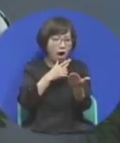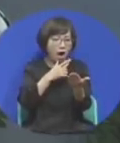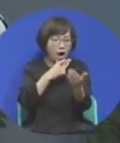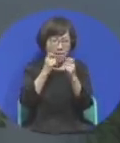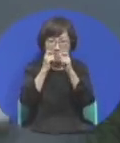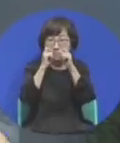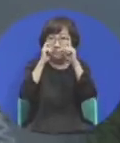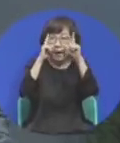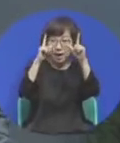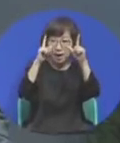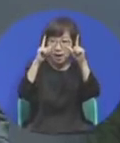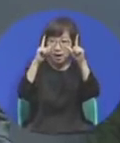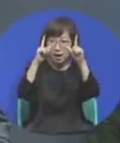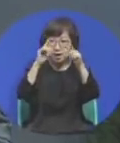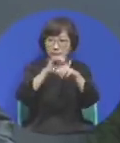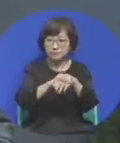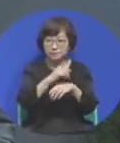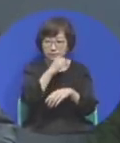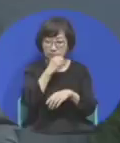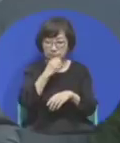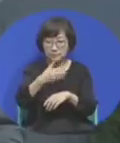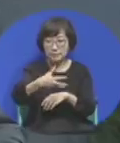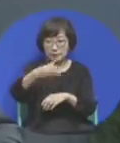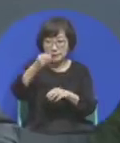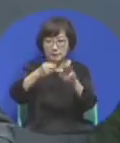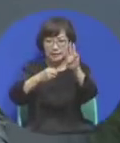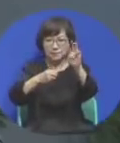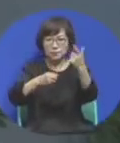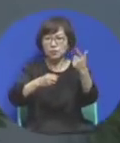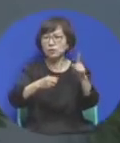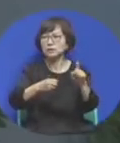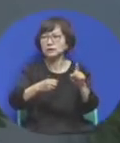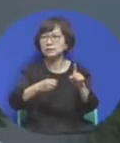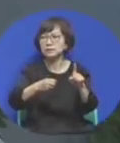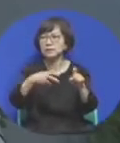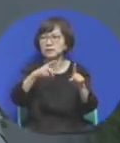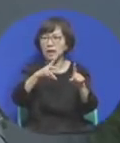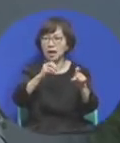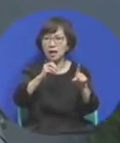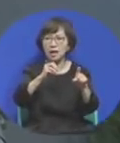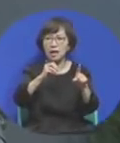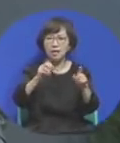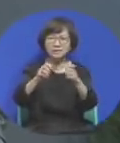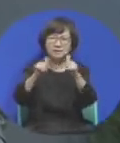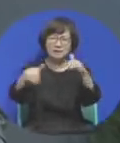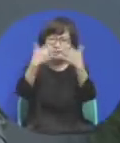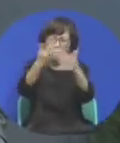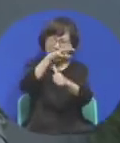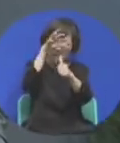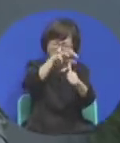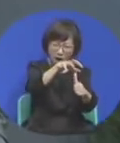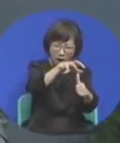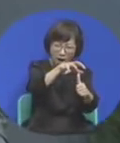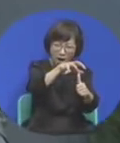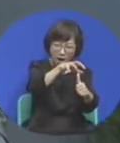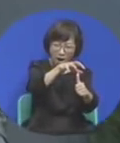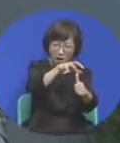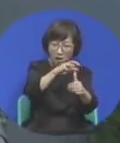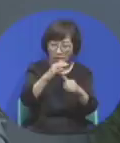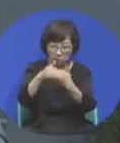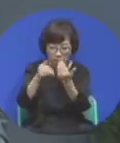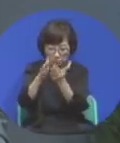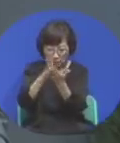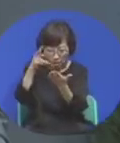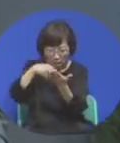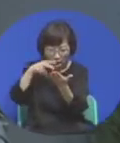in the Bible. 창세기 3장, 6장, 11장이라는 함정 속에 갇혀 있는 걸 봤어요. I saw that we were completely entrapped by the trap of Genesis 3,